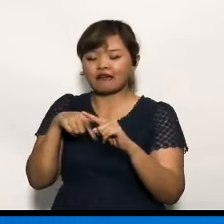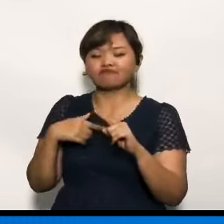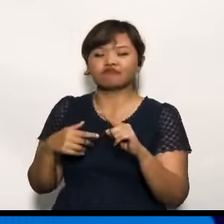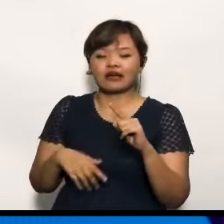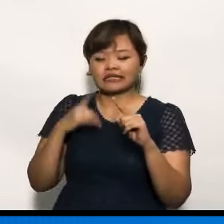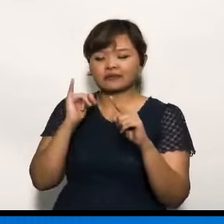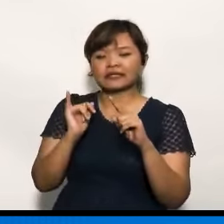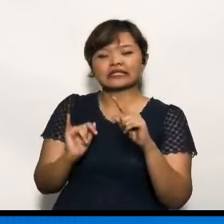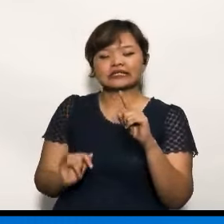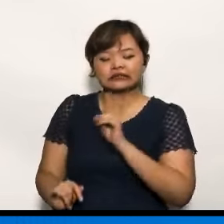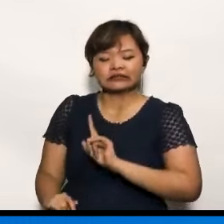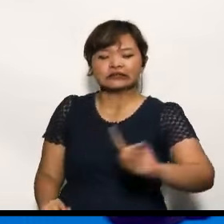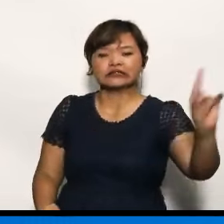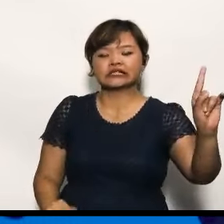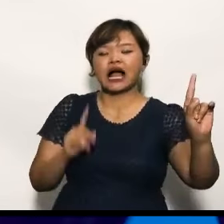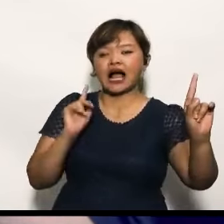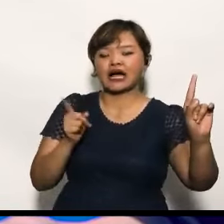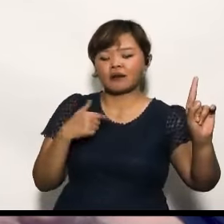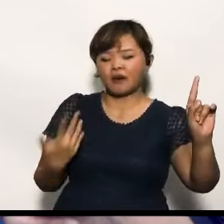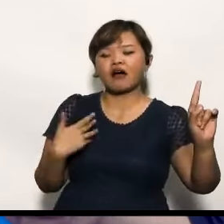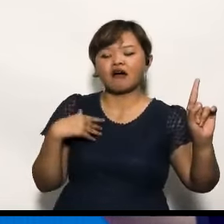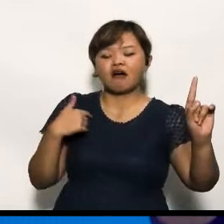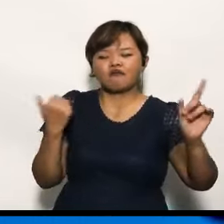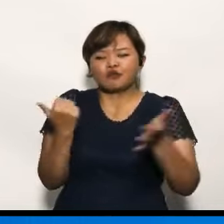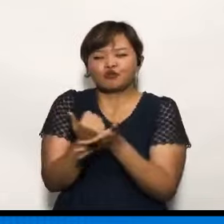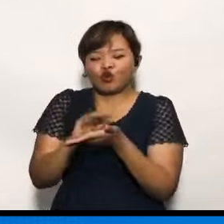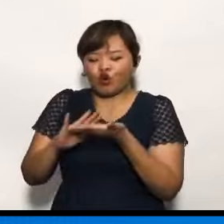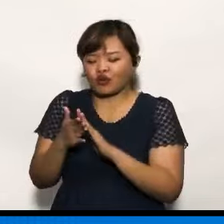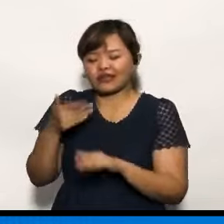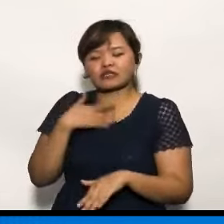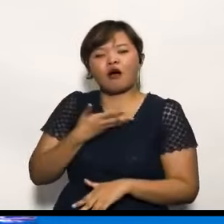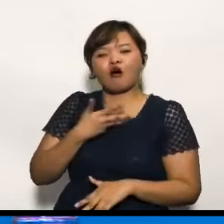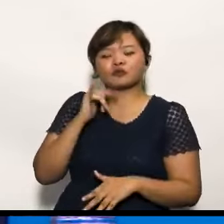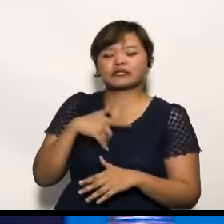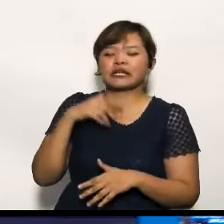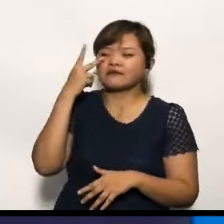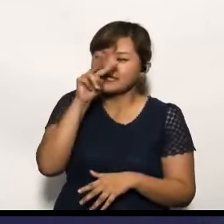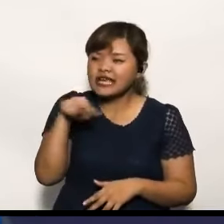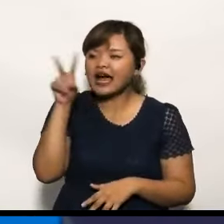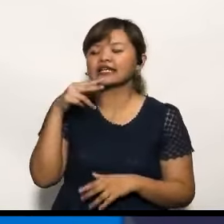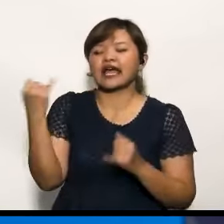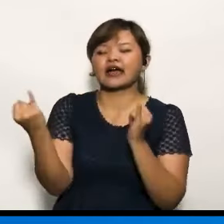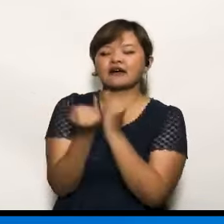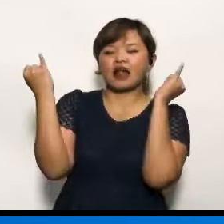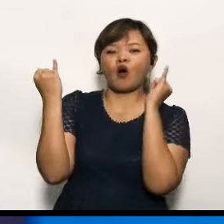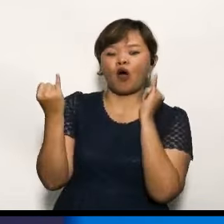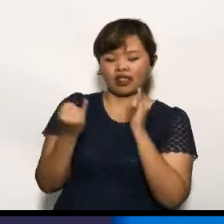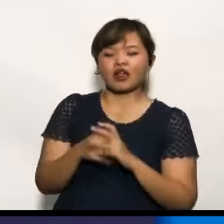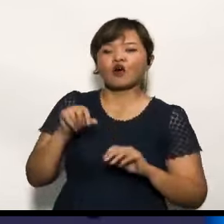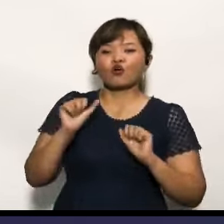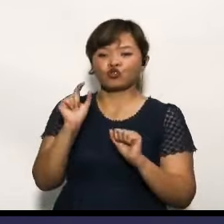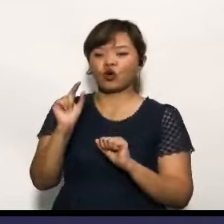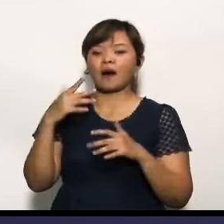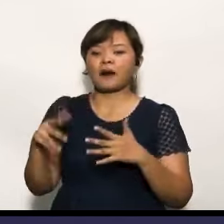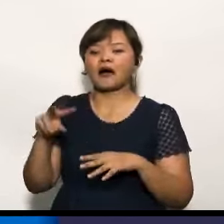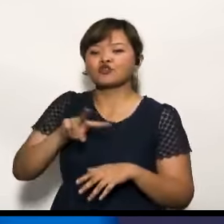ingin perubahan, mereka nyari orang untuk dirubah. Jadi selalu mencari enemy untuk